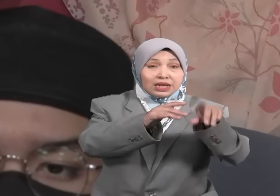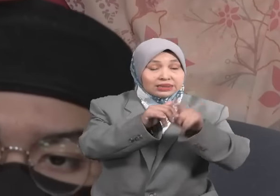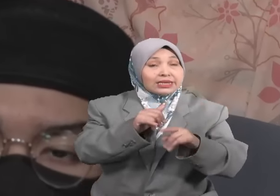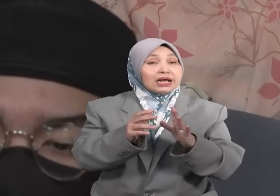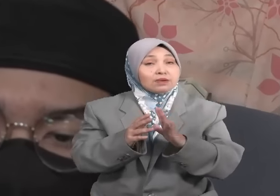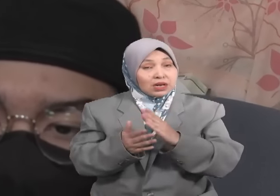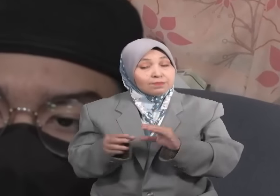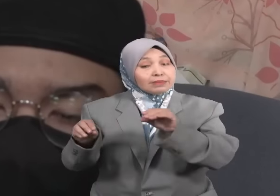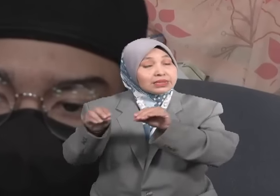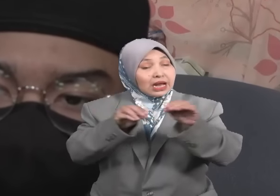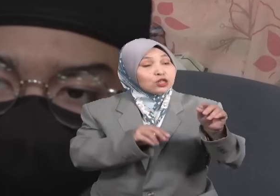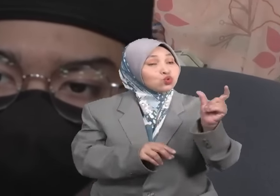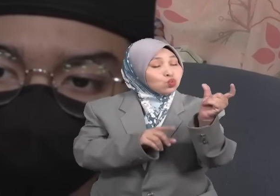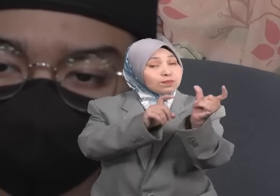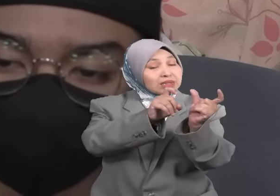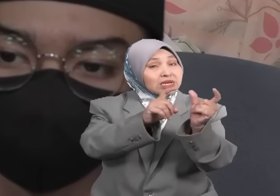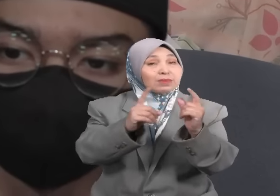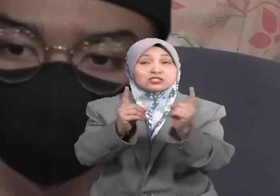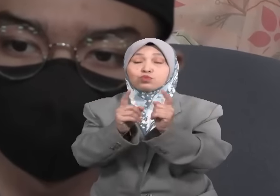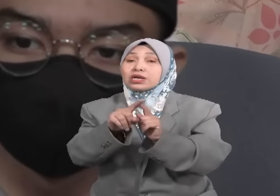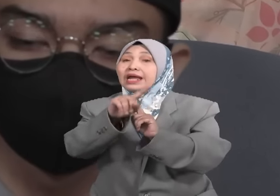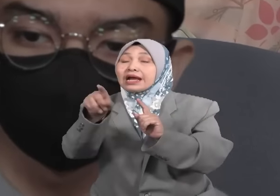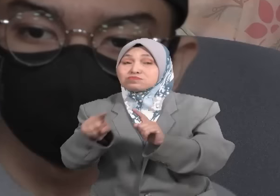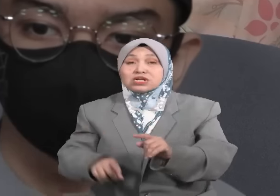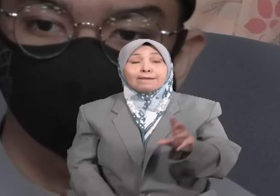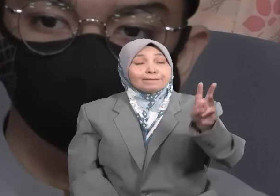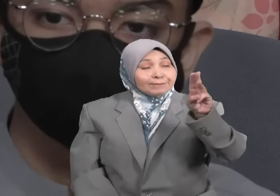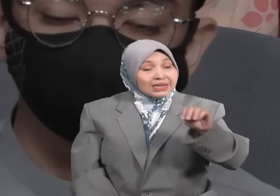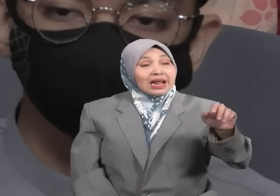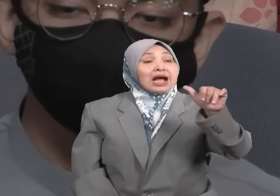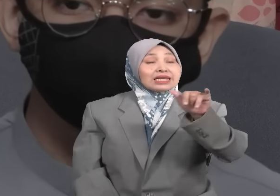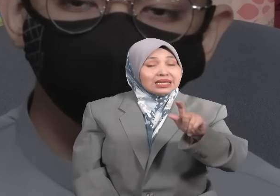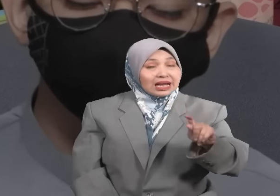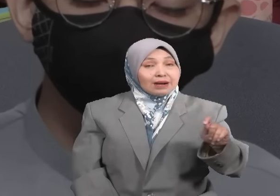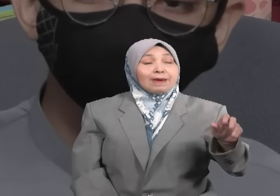harakat. Asal nun mati, tapi bila temu dengan hamzah dia jadi min a, jadi